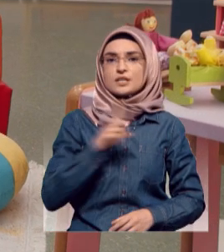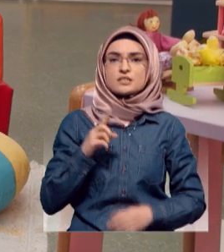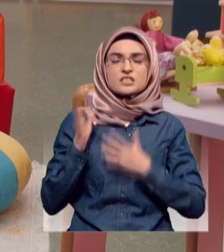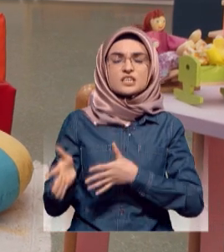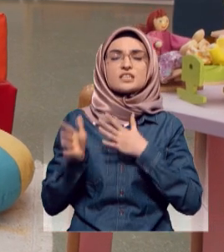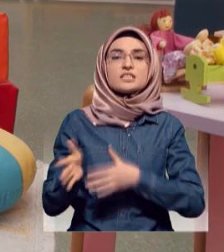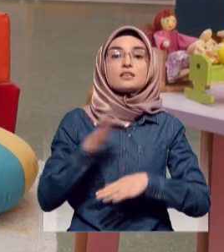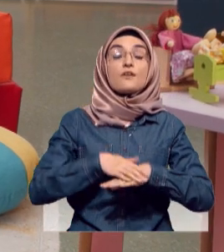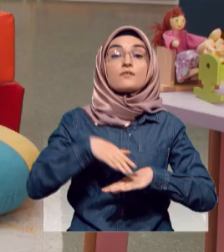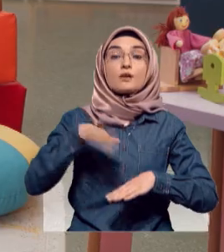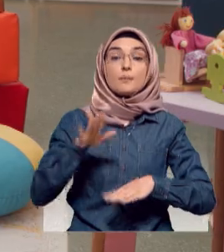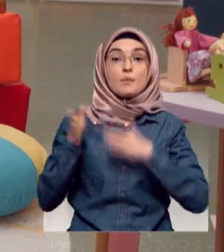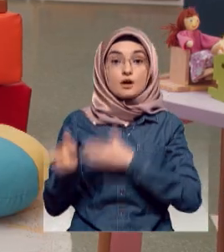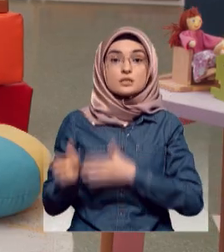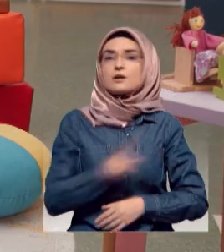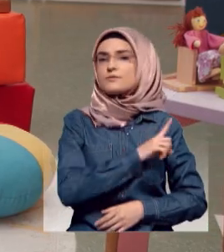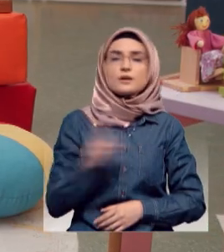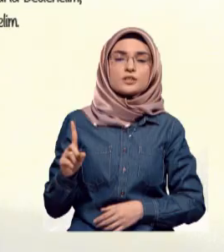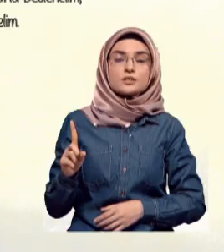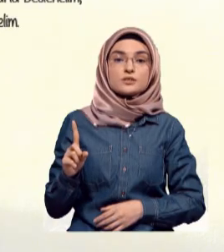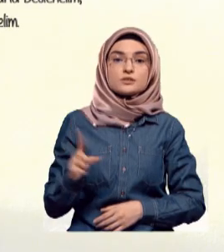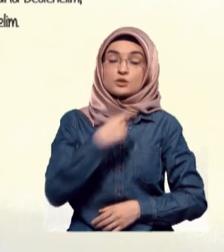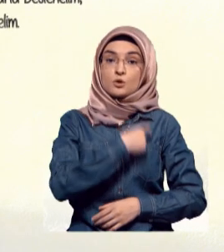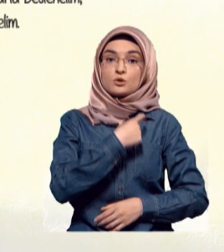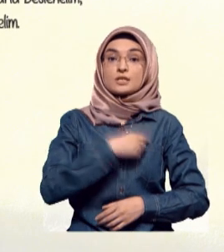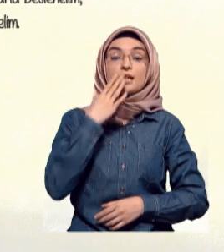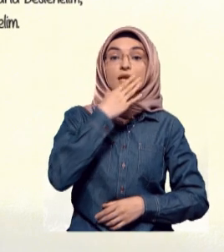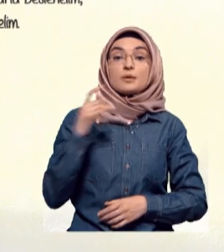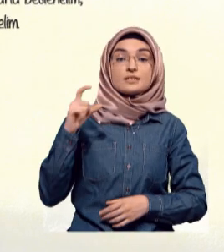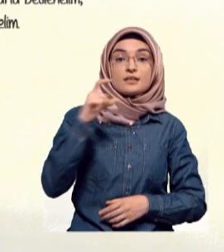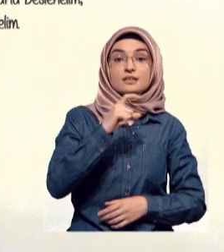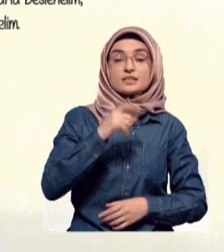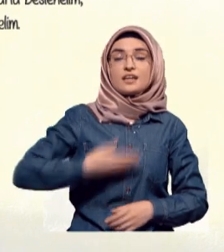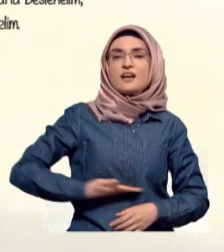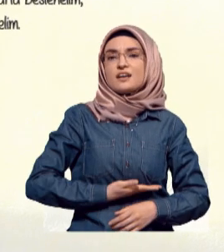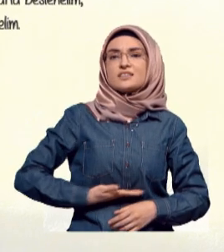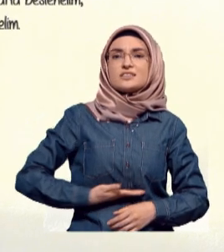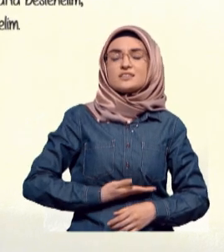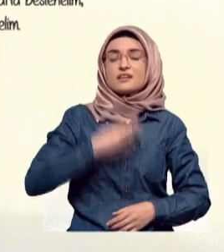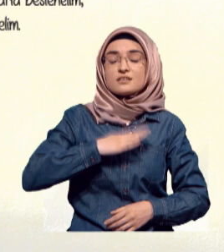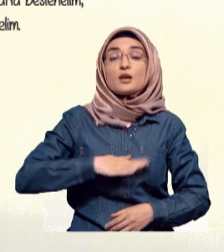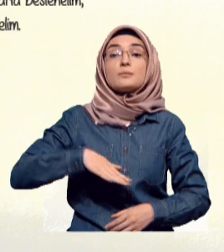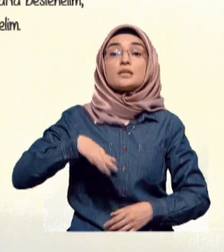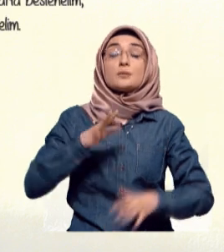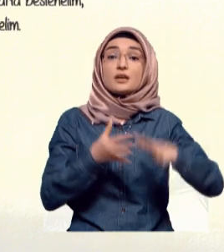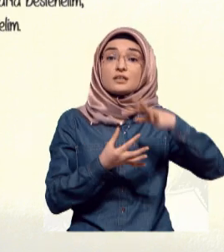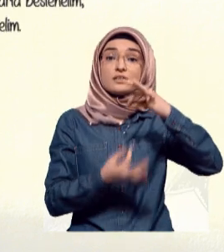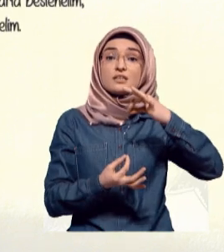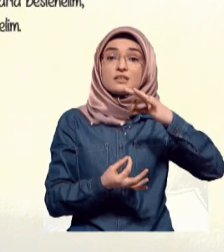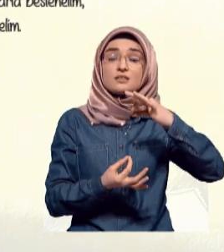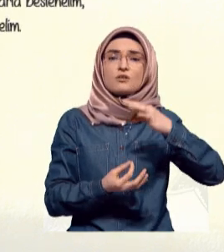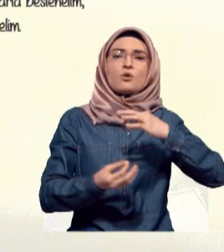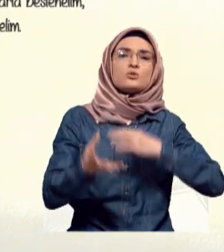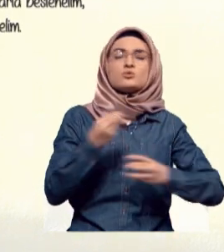Sakın israf etme. İsraftan kaçın. Özellikle Ramazan ayında açlığa dayanamayıp insanlar bol